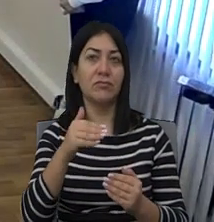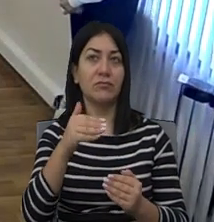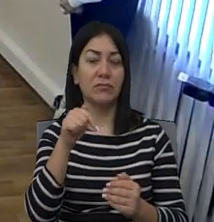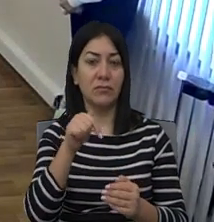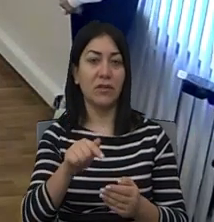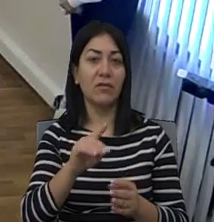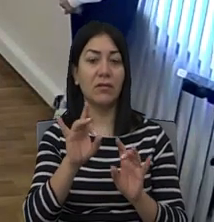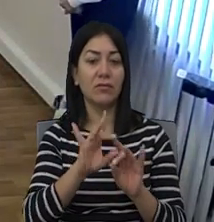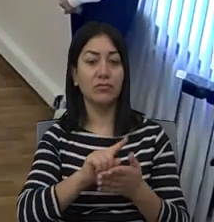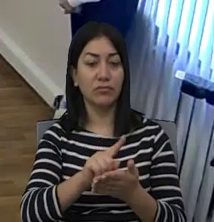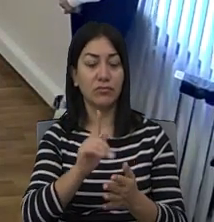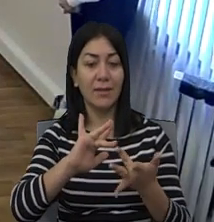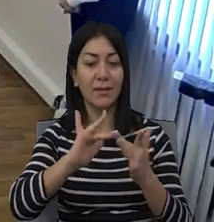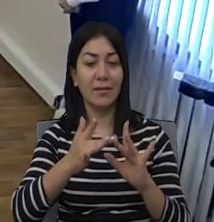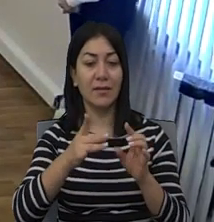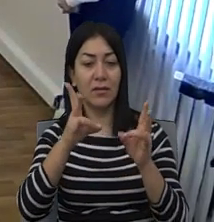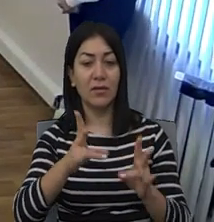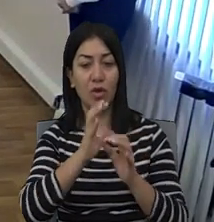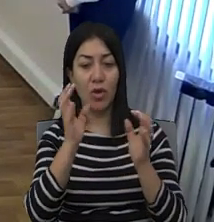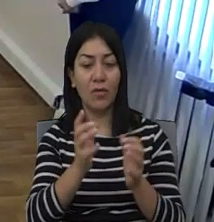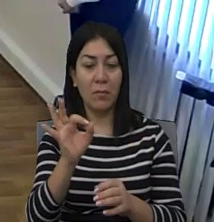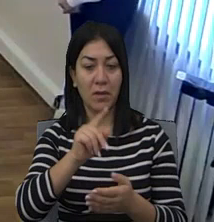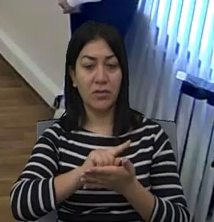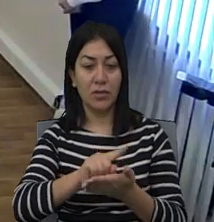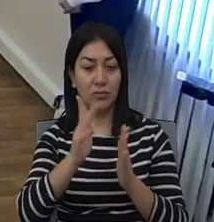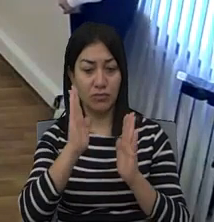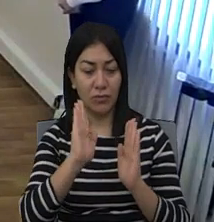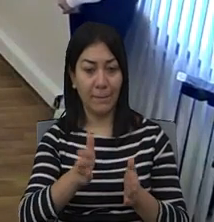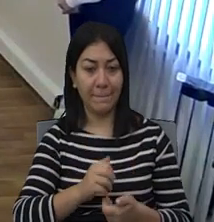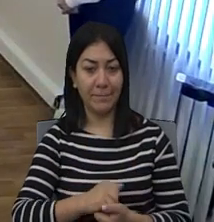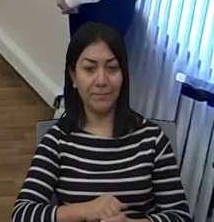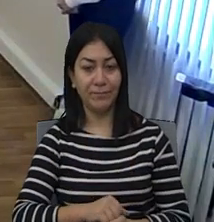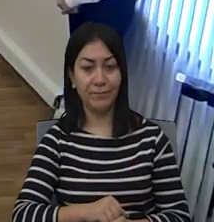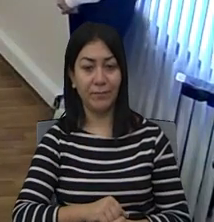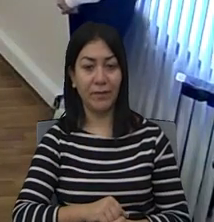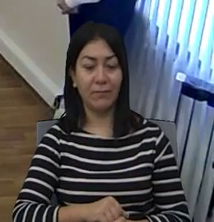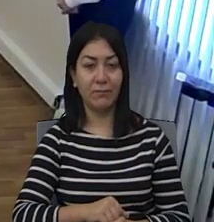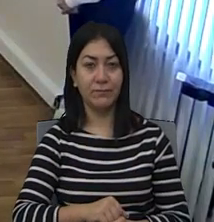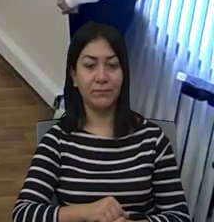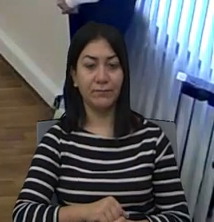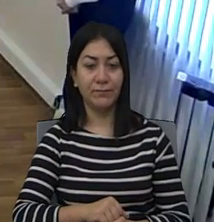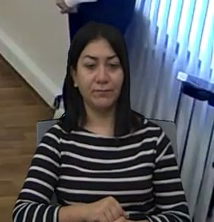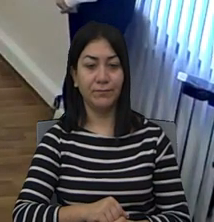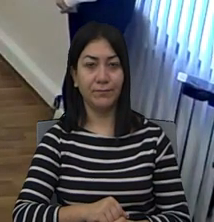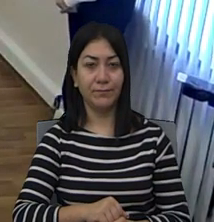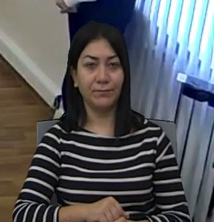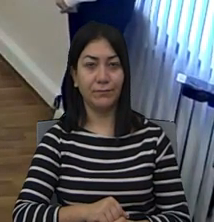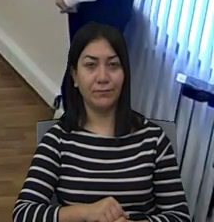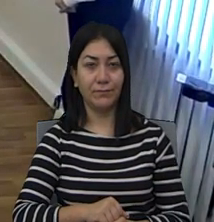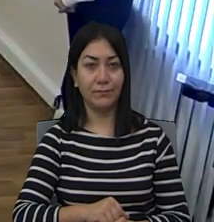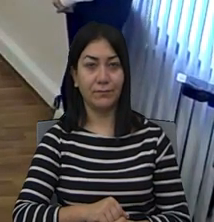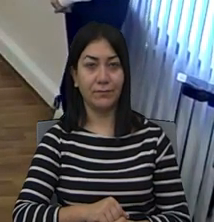անվտանգության բաղադրիչին. And so I will shortly outline the project objectives. So the SSDA project seeks to